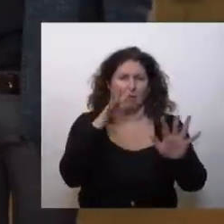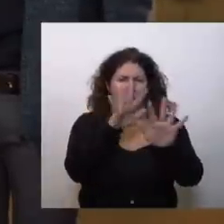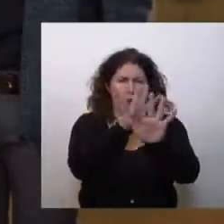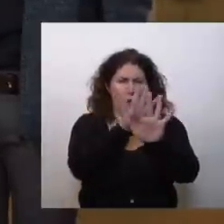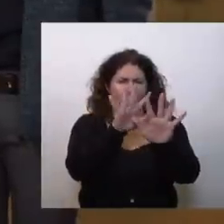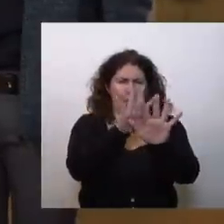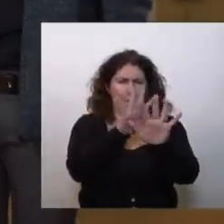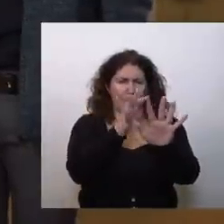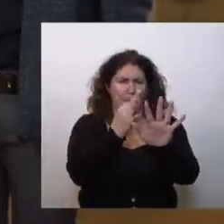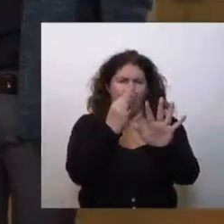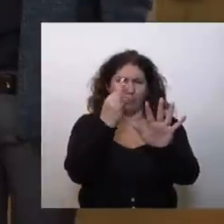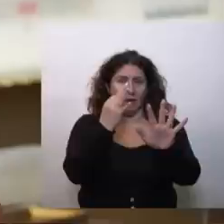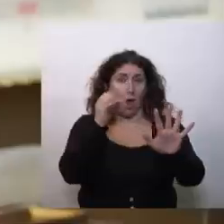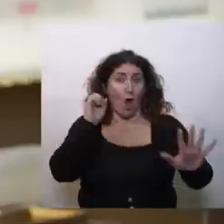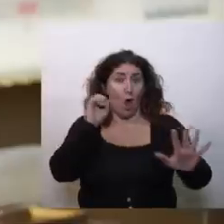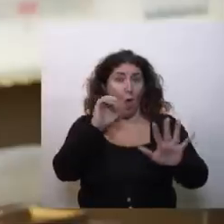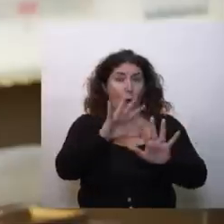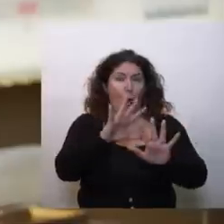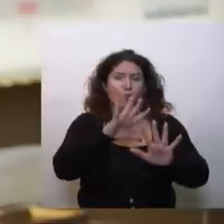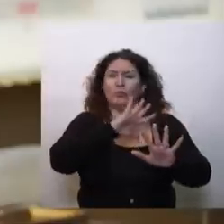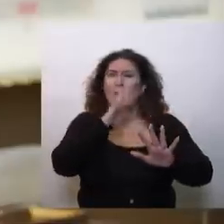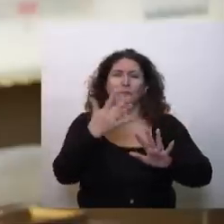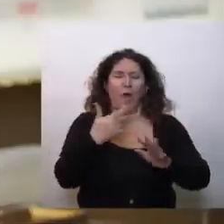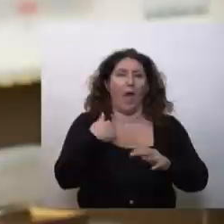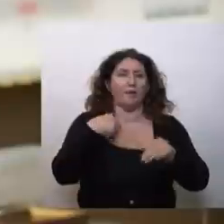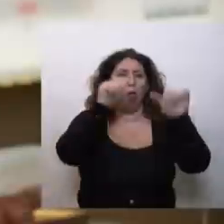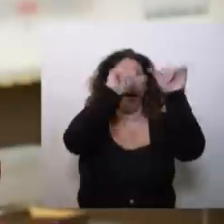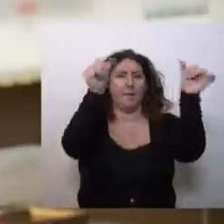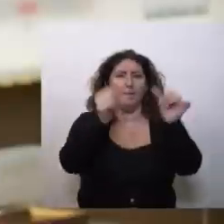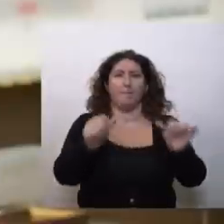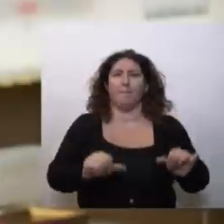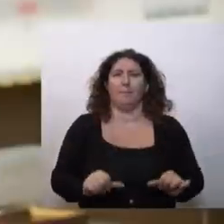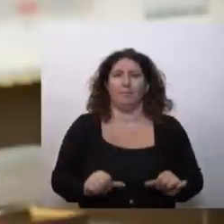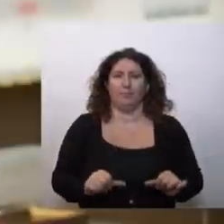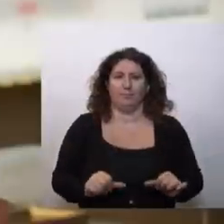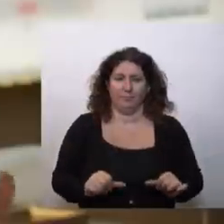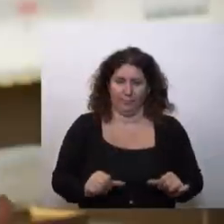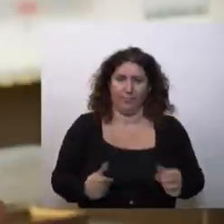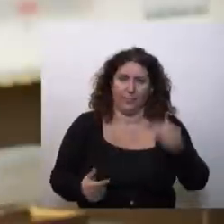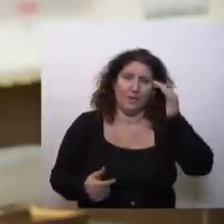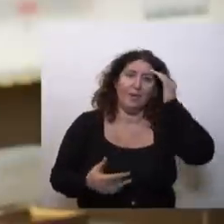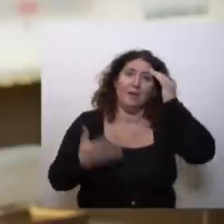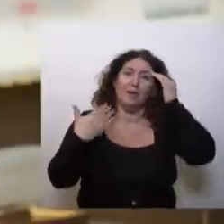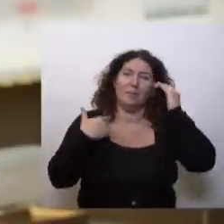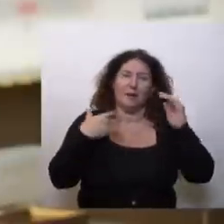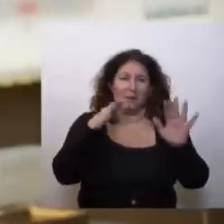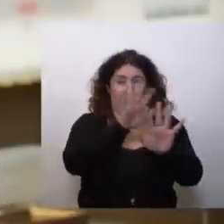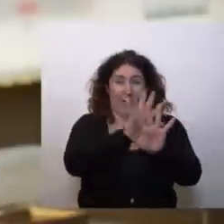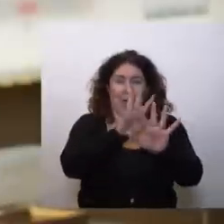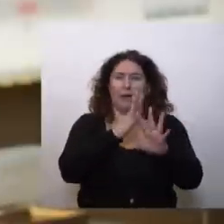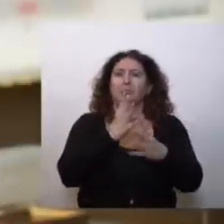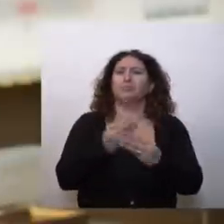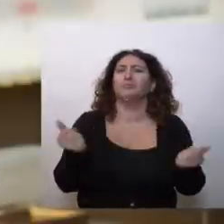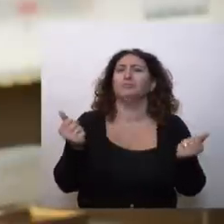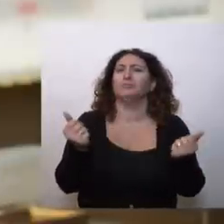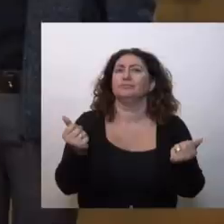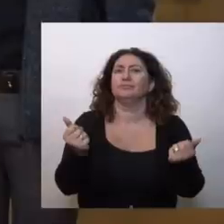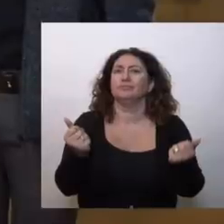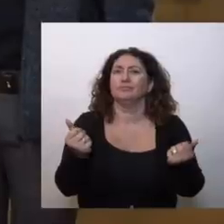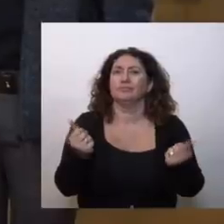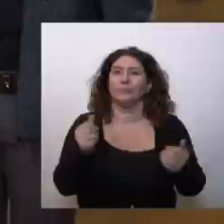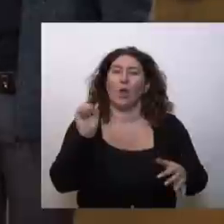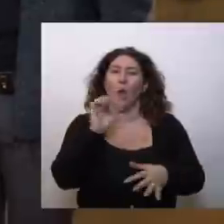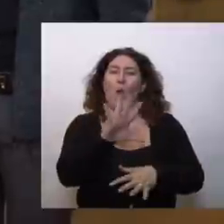appare sulla sindone adesso è diventata luce, e quello che era il buio è scomparso. Rimane soltanto la